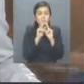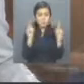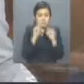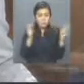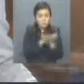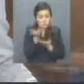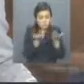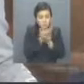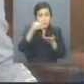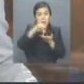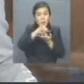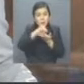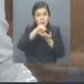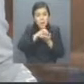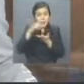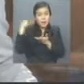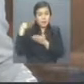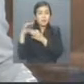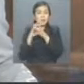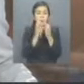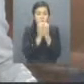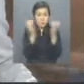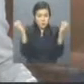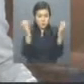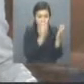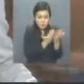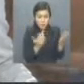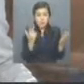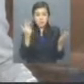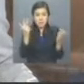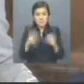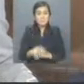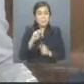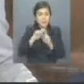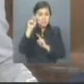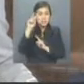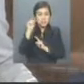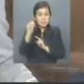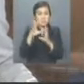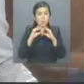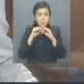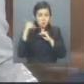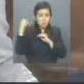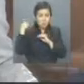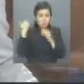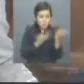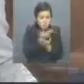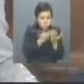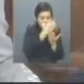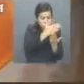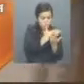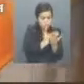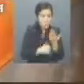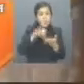แก้ไขเพิ่มเติมรัฐธรรมนูญรวม3ฉบับประชุมนัดแรกเพื่อจัดสรรบุคคลทำหน้าที่พิจารณารายละเอียดของร่างกฎหมายแล้ว